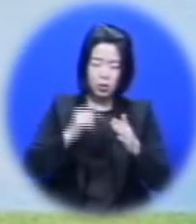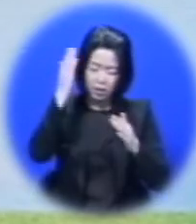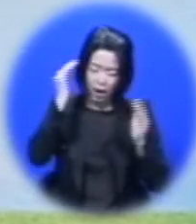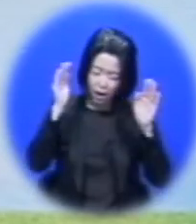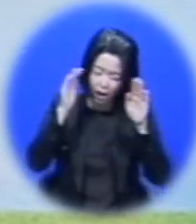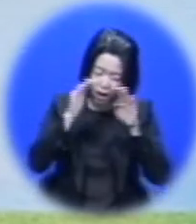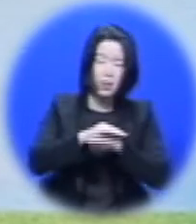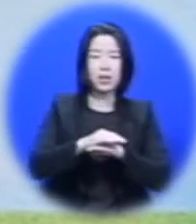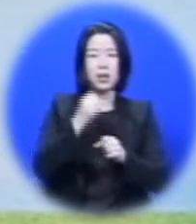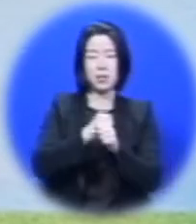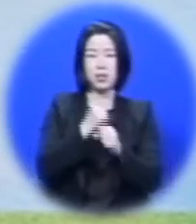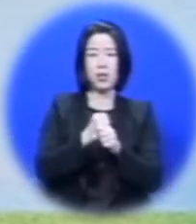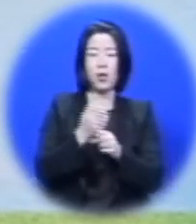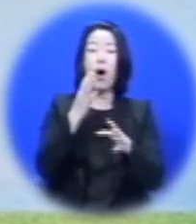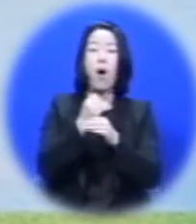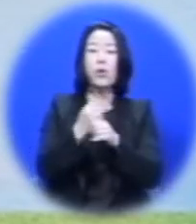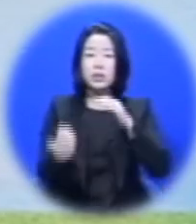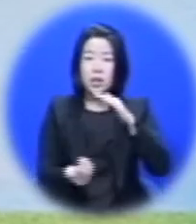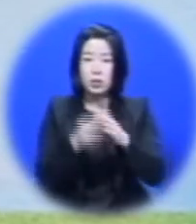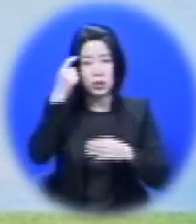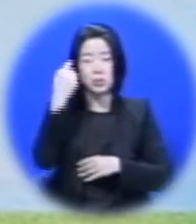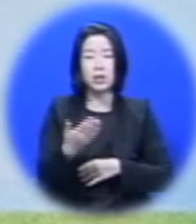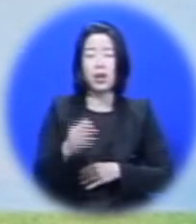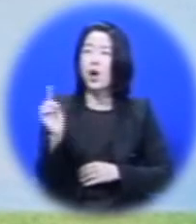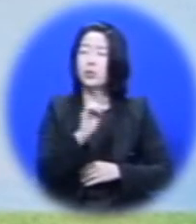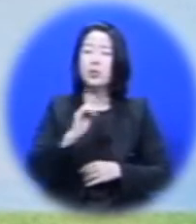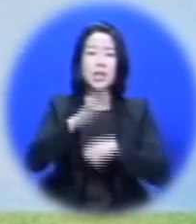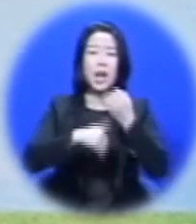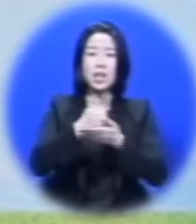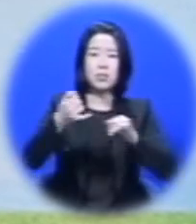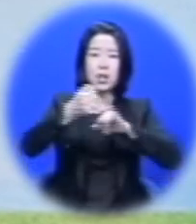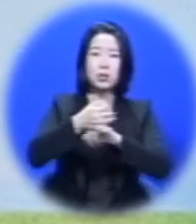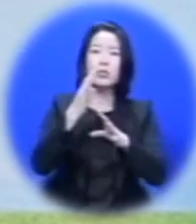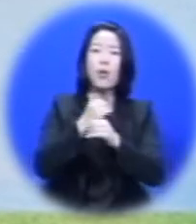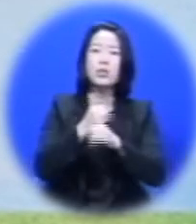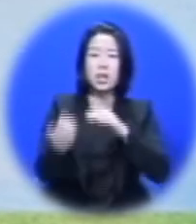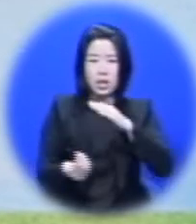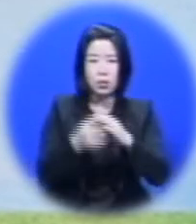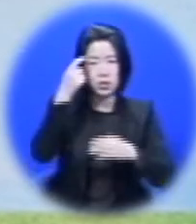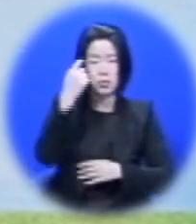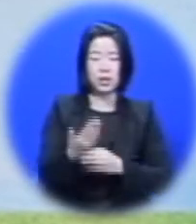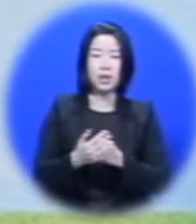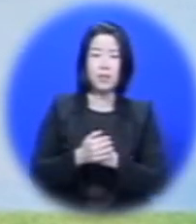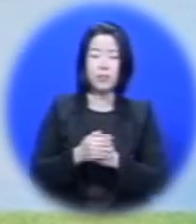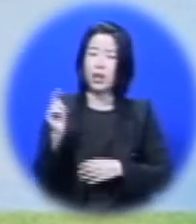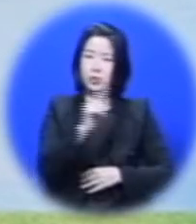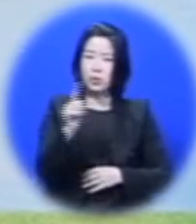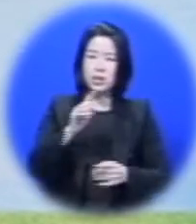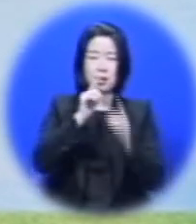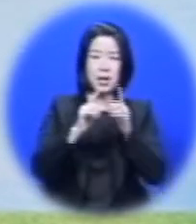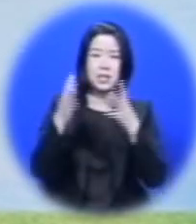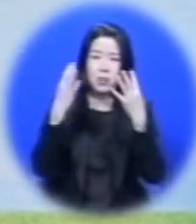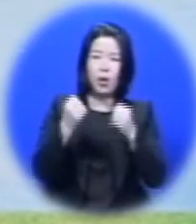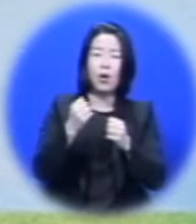태웁니다. 언제 이루어지지요? 도대체 하나님의 약속은 언제 이루어지는 거예요? 도대체 말씀은